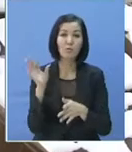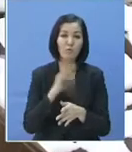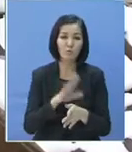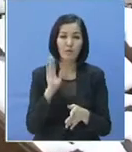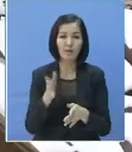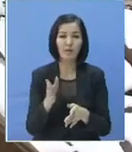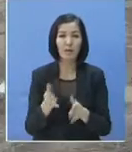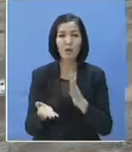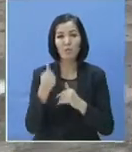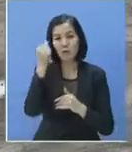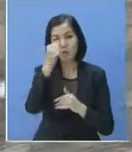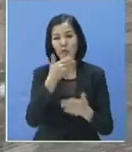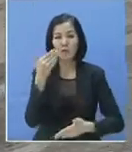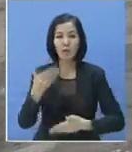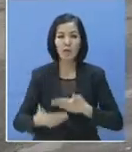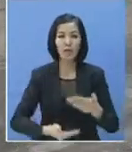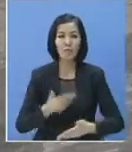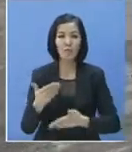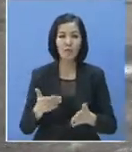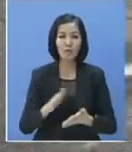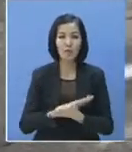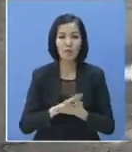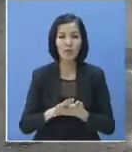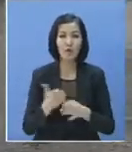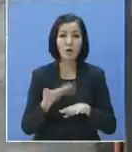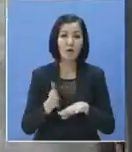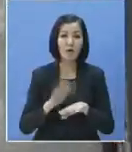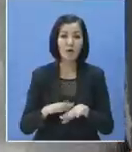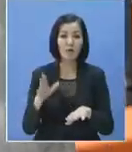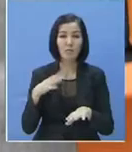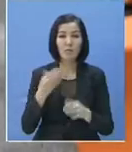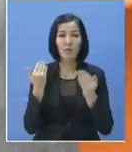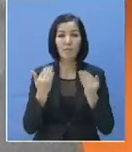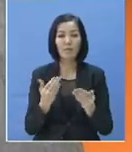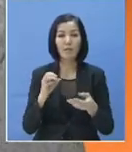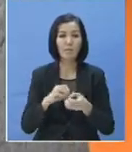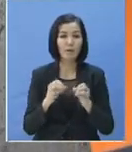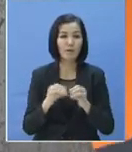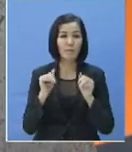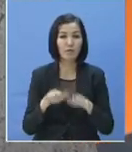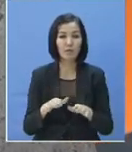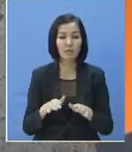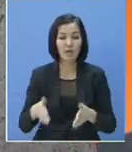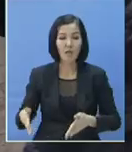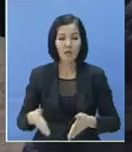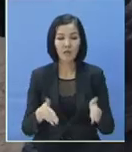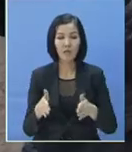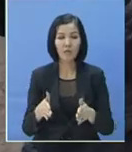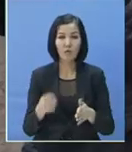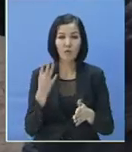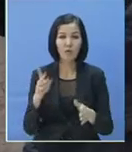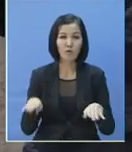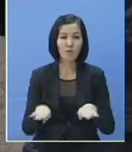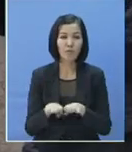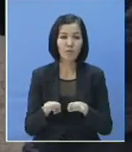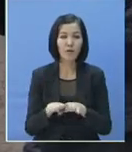қолданылмақ. Өткен жылы жаяу жүргінші жолдарын тазалау қиындық туғызып еді. Биыл мәселе шешілді. Тротуарларды тазалайтын 4-1-дей